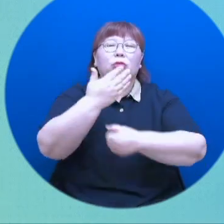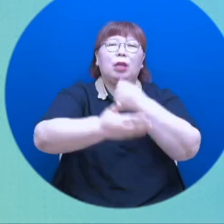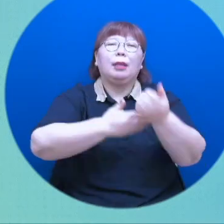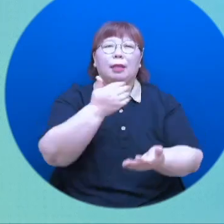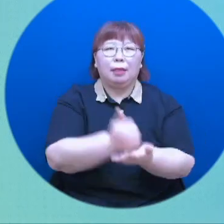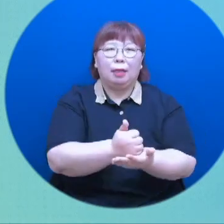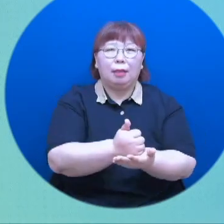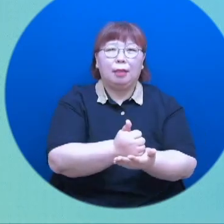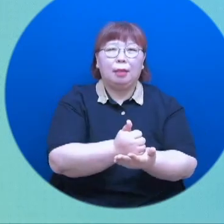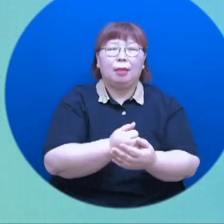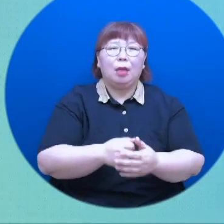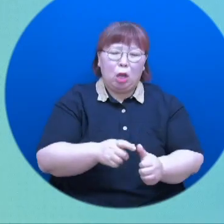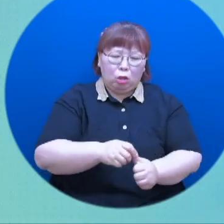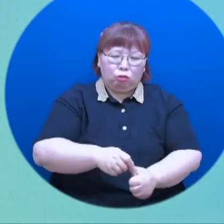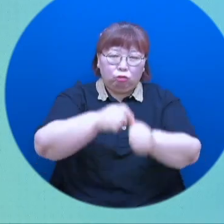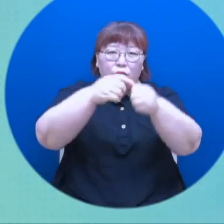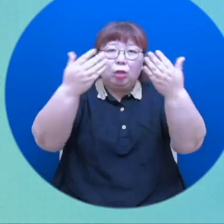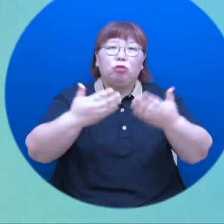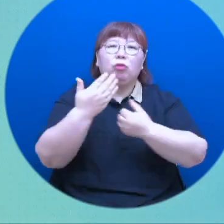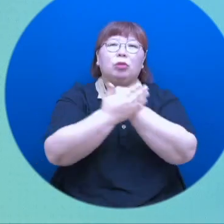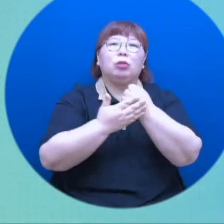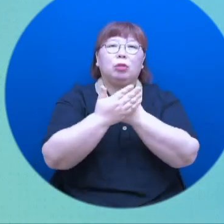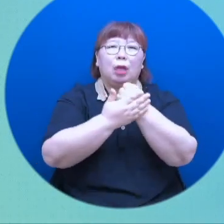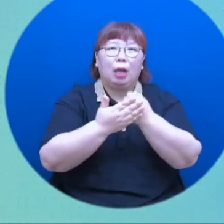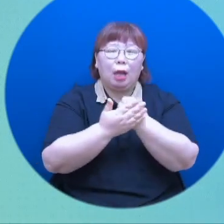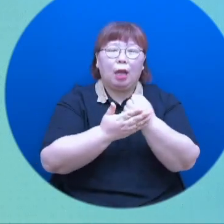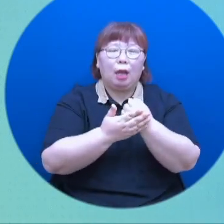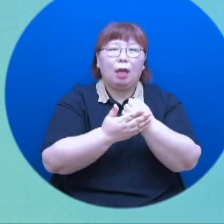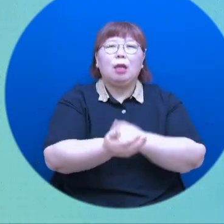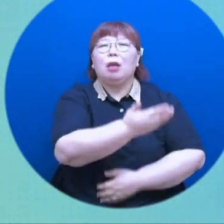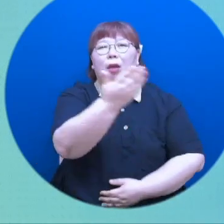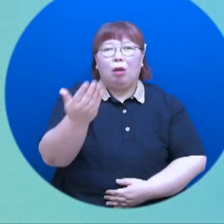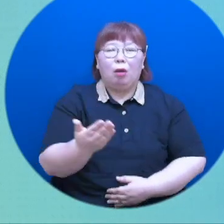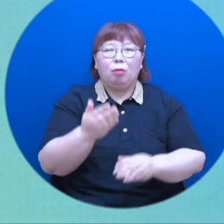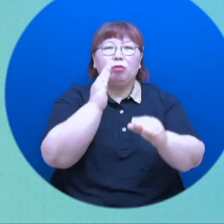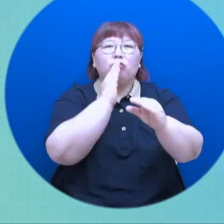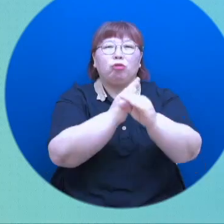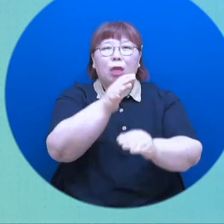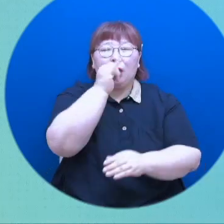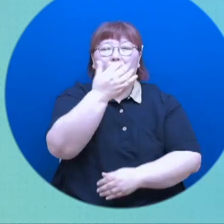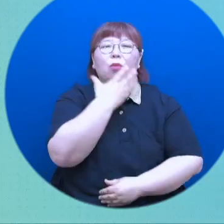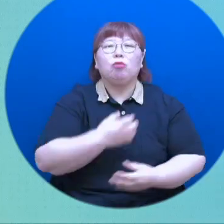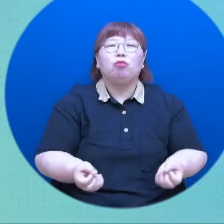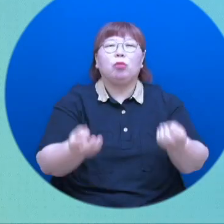속량, 구출해내는 은혜가 저와 여러분 가운데 임하기를 주의 이름으로 축원합니다.